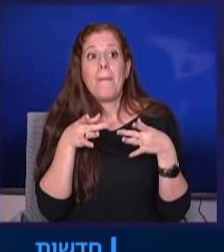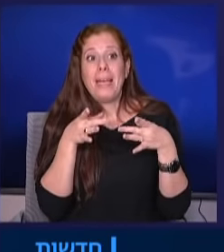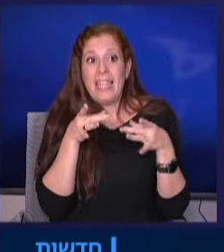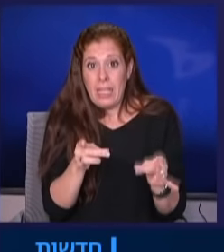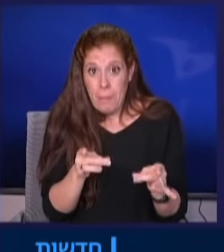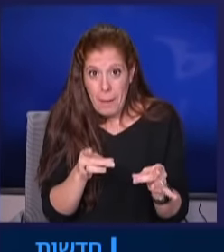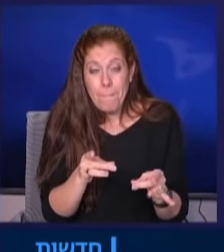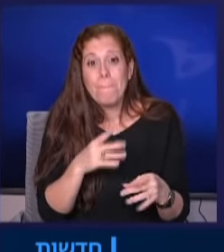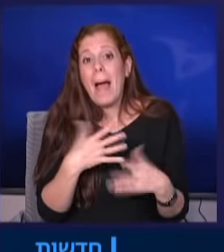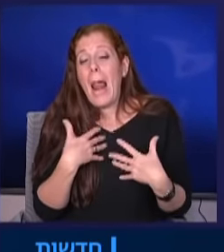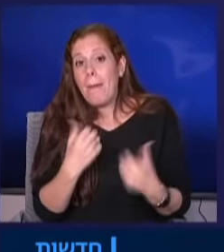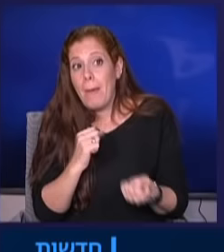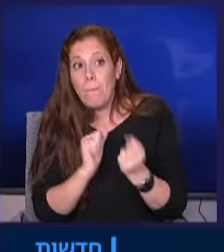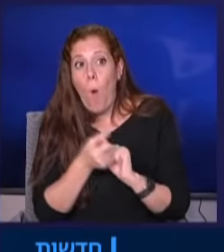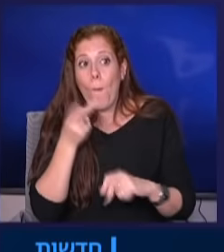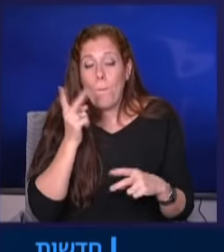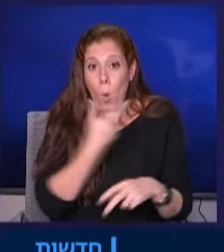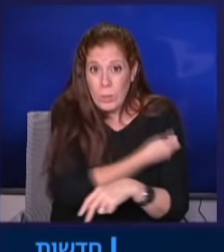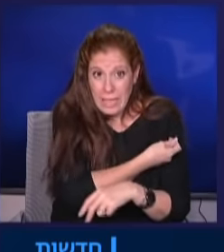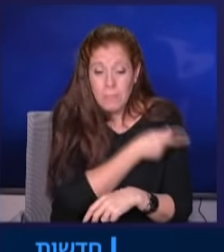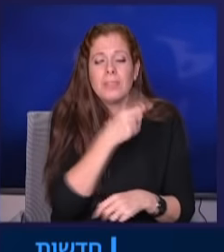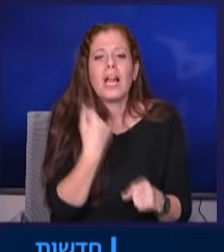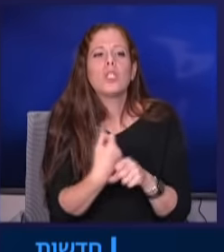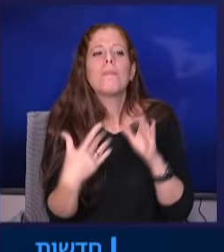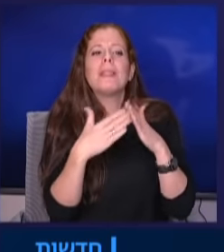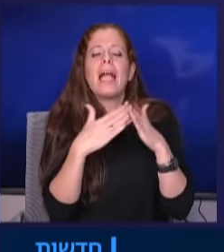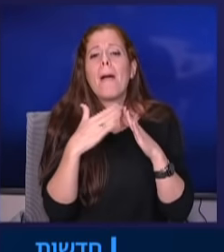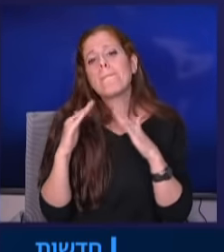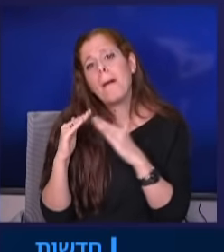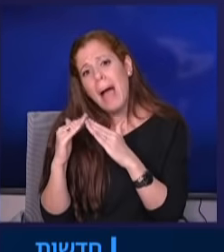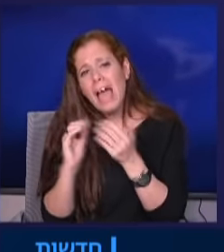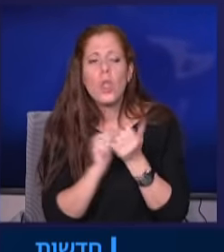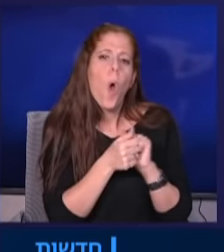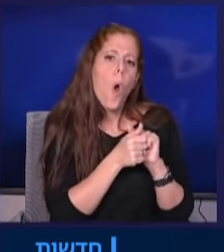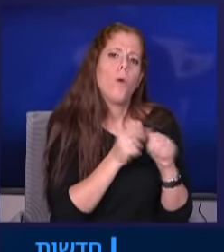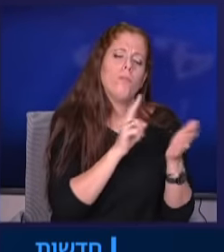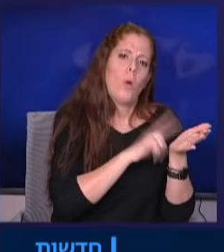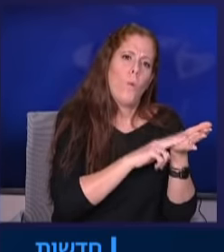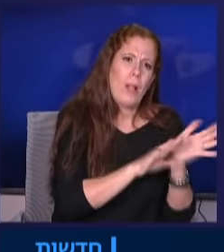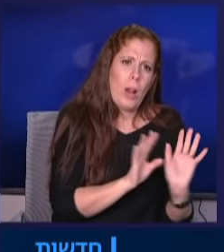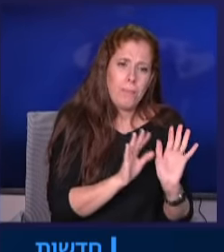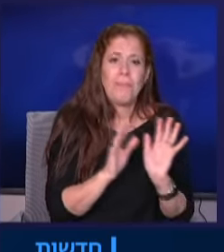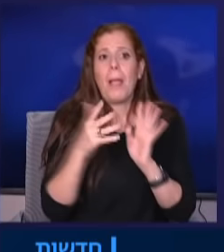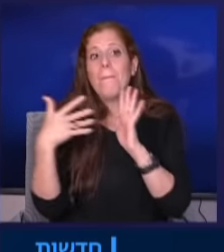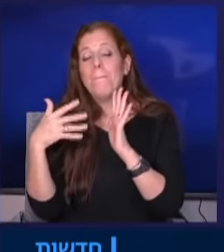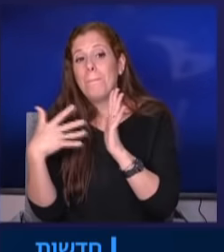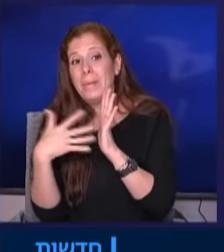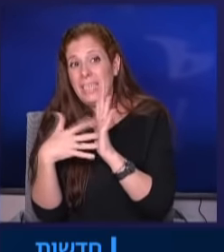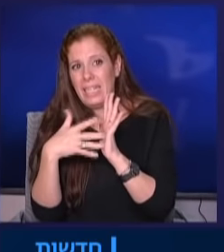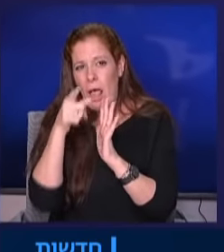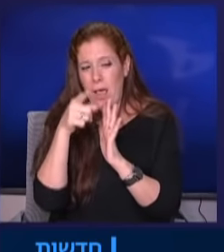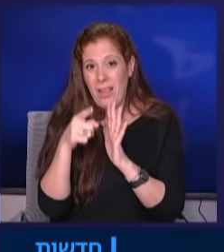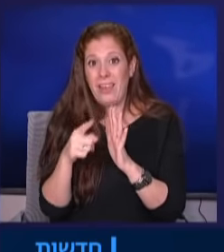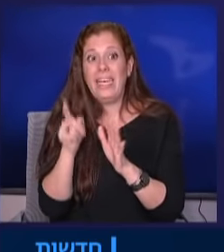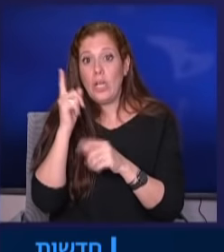או מחוסנים, יש לבצע בדיקת אנטיגן ביתית או מוסדית. בדיקה חיובית תחייב עשרה ימי בידוד,